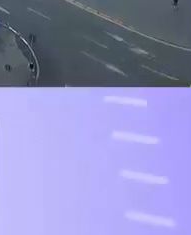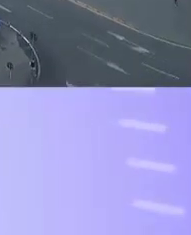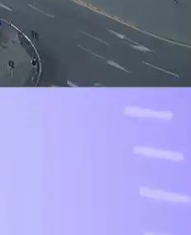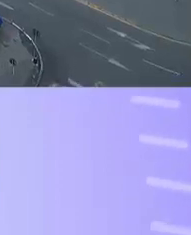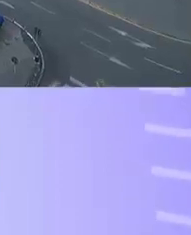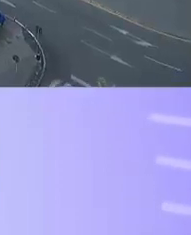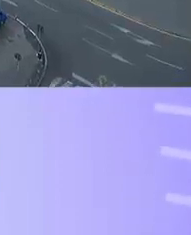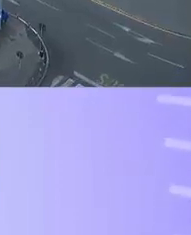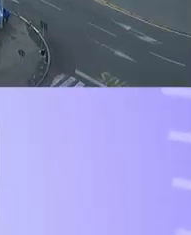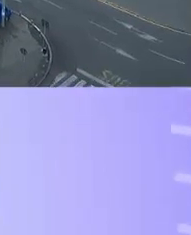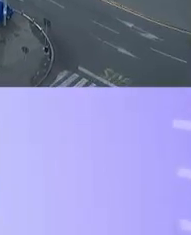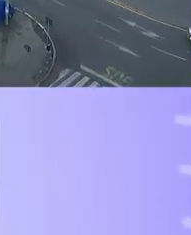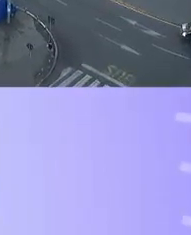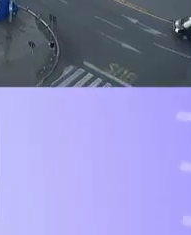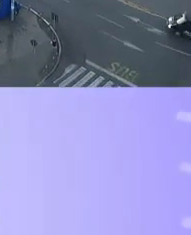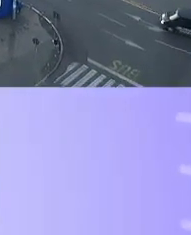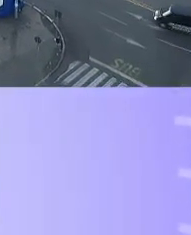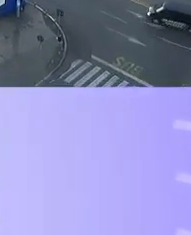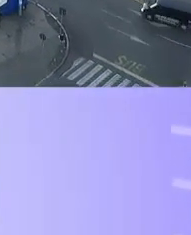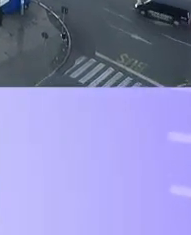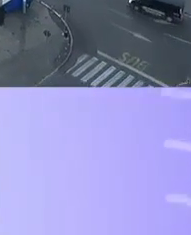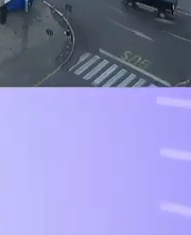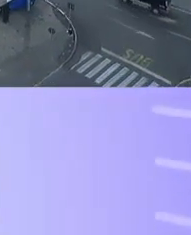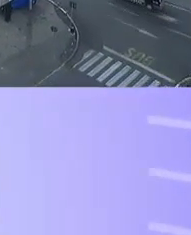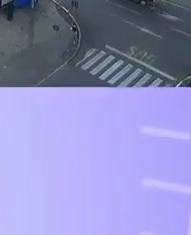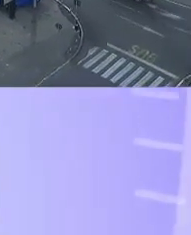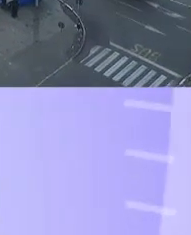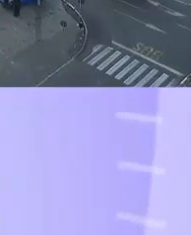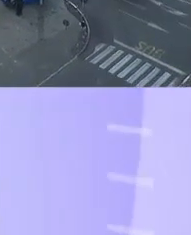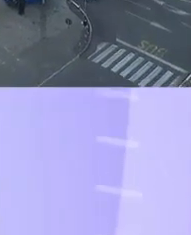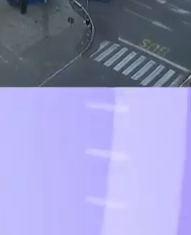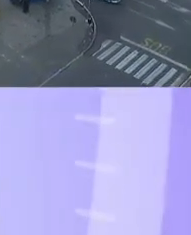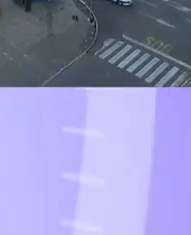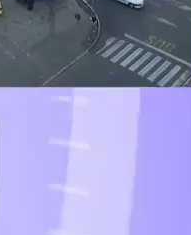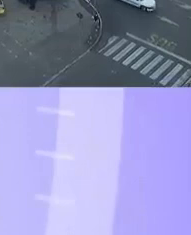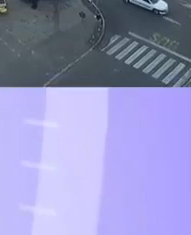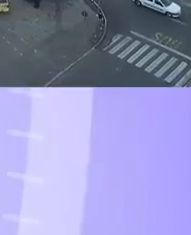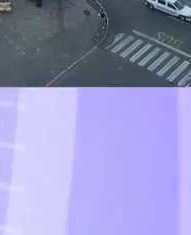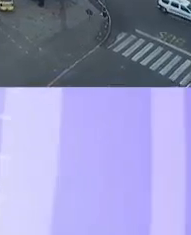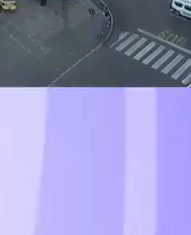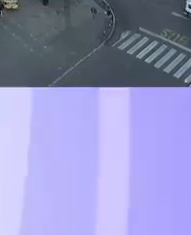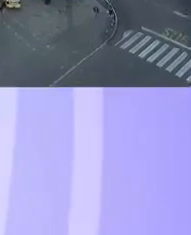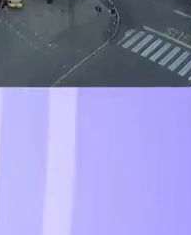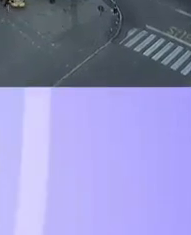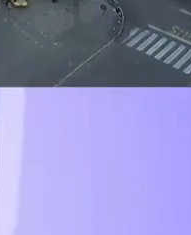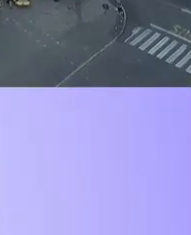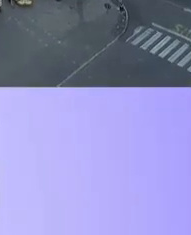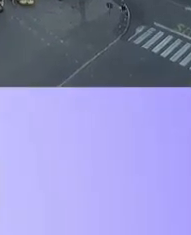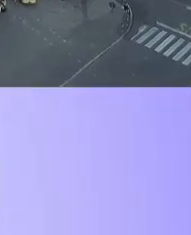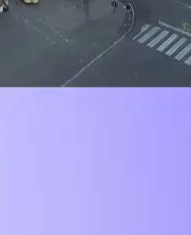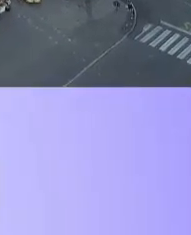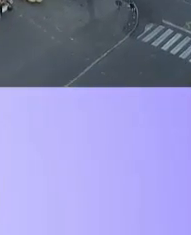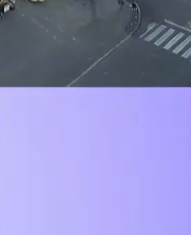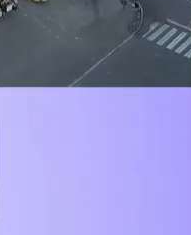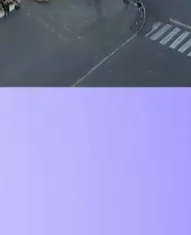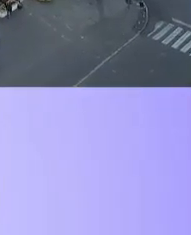calea ferată, bani de întreținere anuală nu s-au găsit, de reparații cu atât mai puțin. Dovadă și faptul că marile